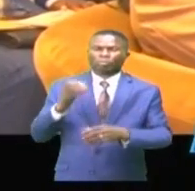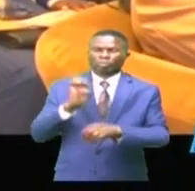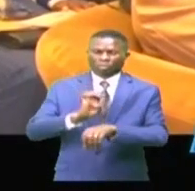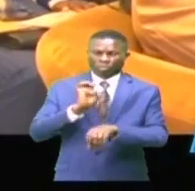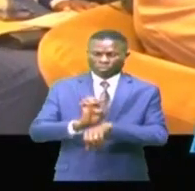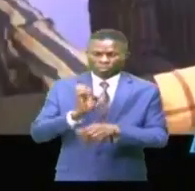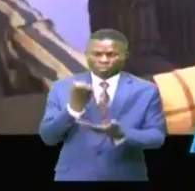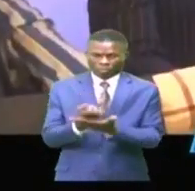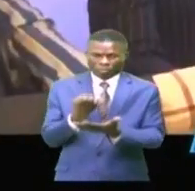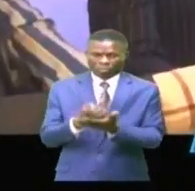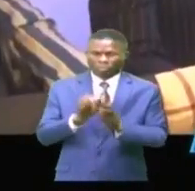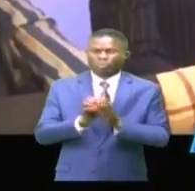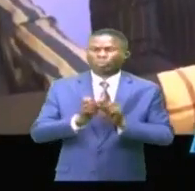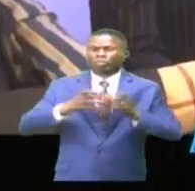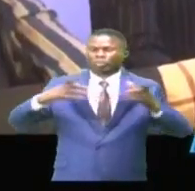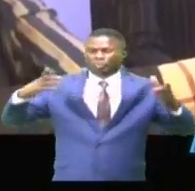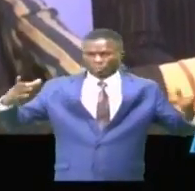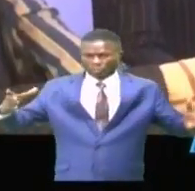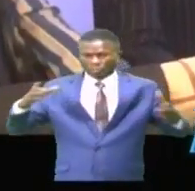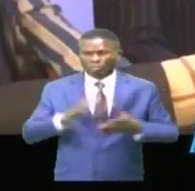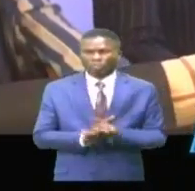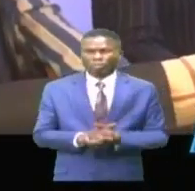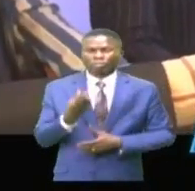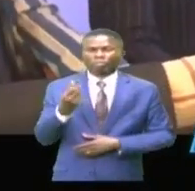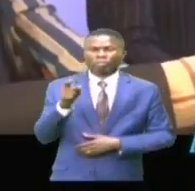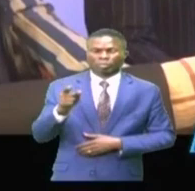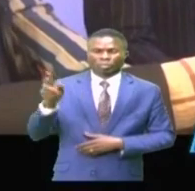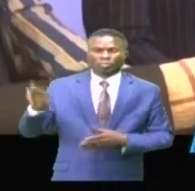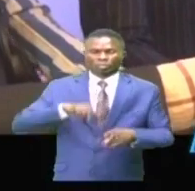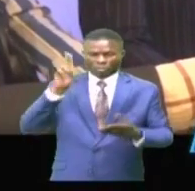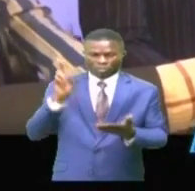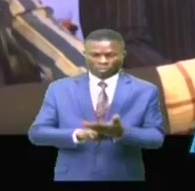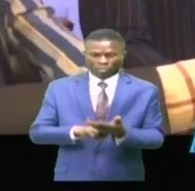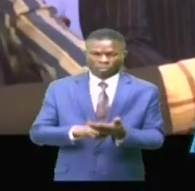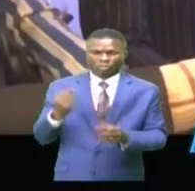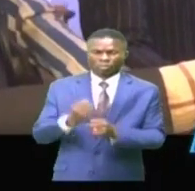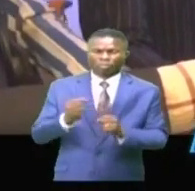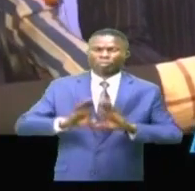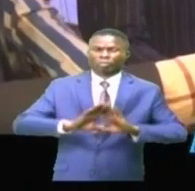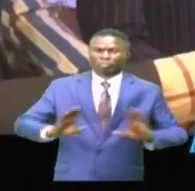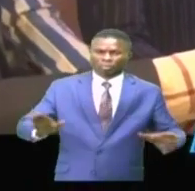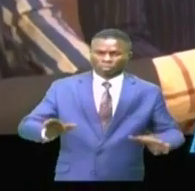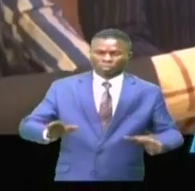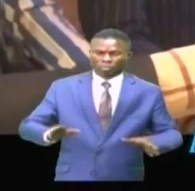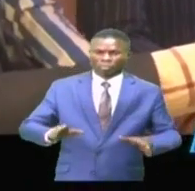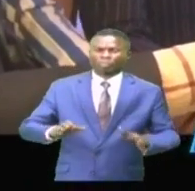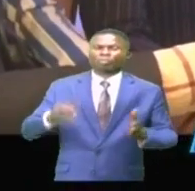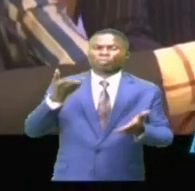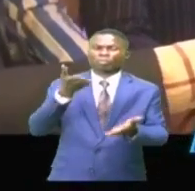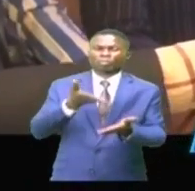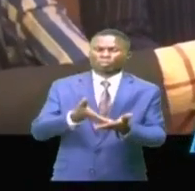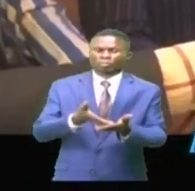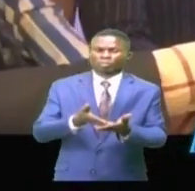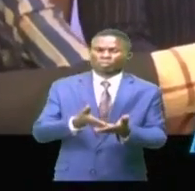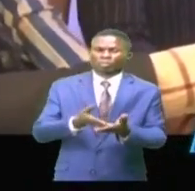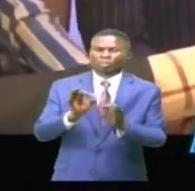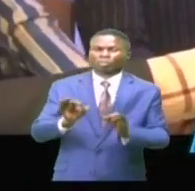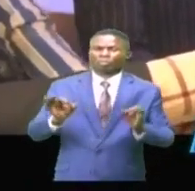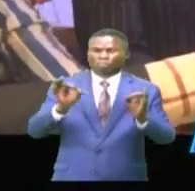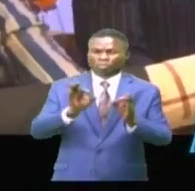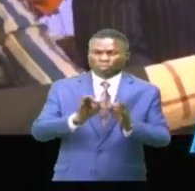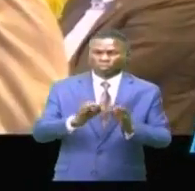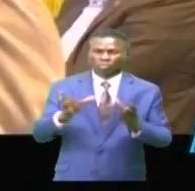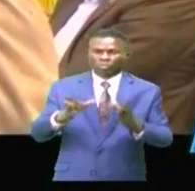alors 3 de cette garantie nous signons un contrat de performance en termes d'indicateur d'impact avec des